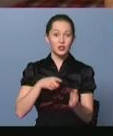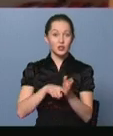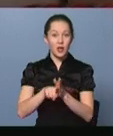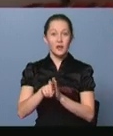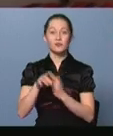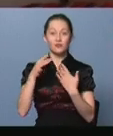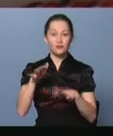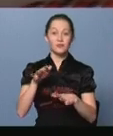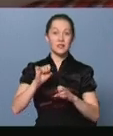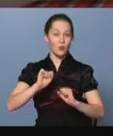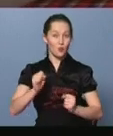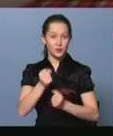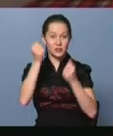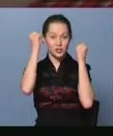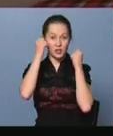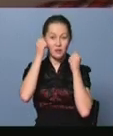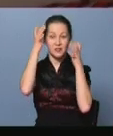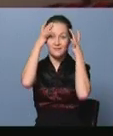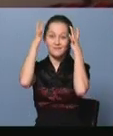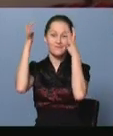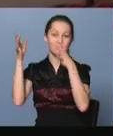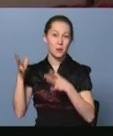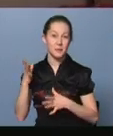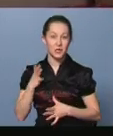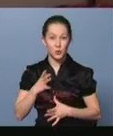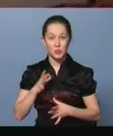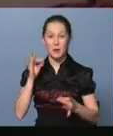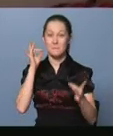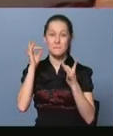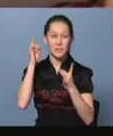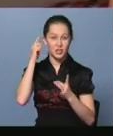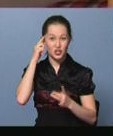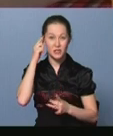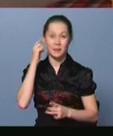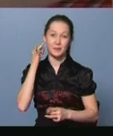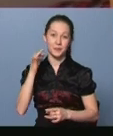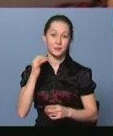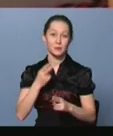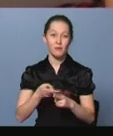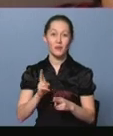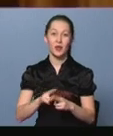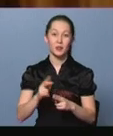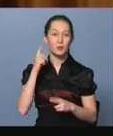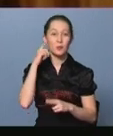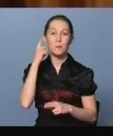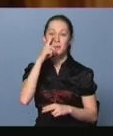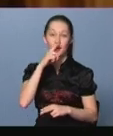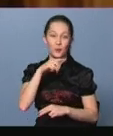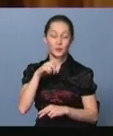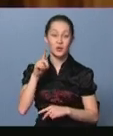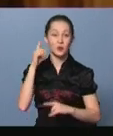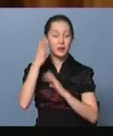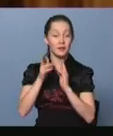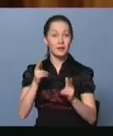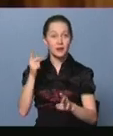шапок, мы его снимаем, потому что на улице он пищит под шапками, и мы уже слышим плохо. Чтобы понять, как